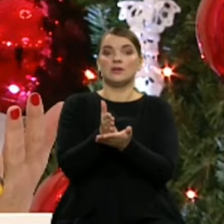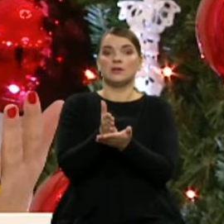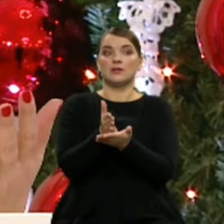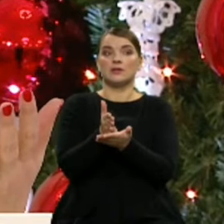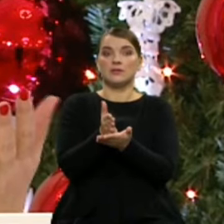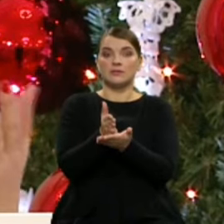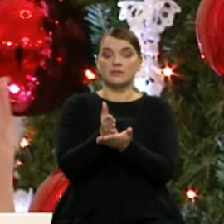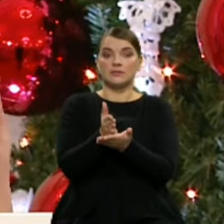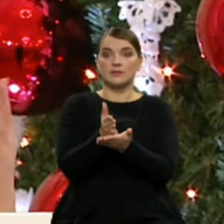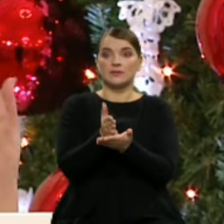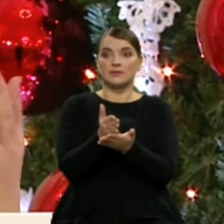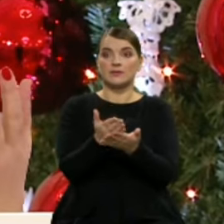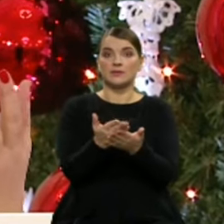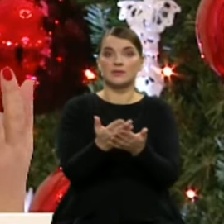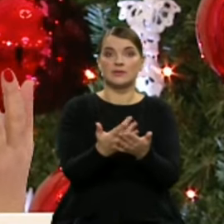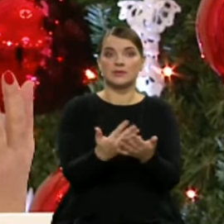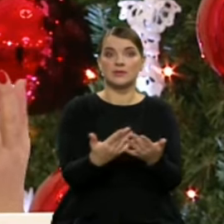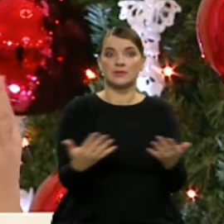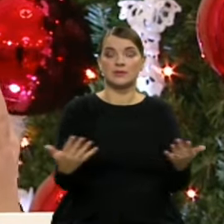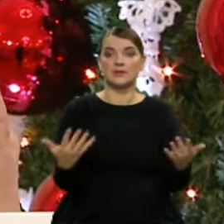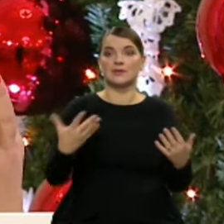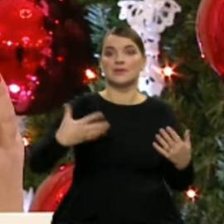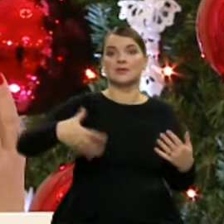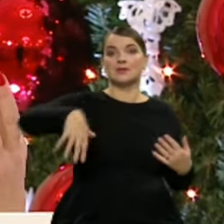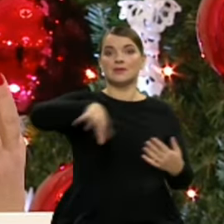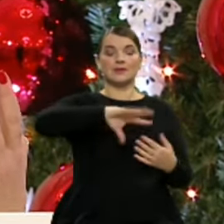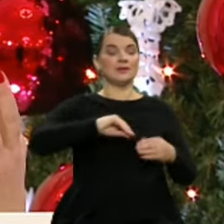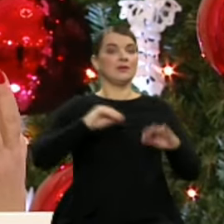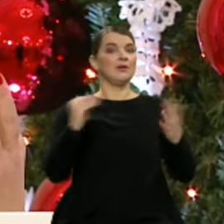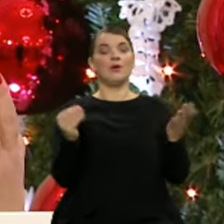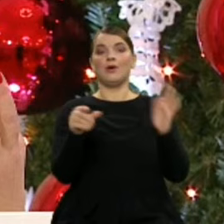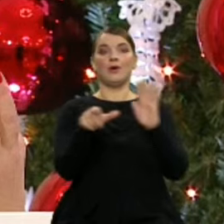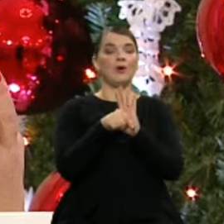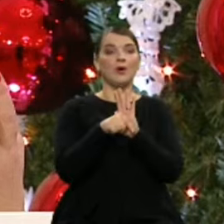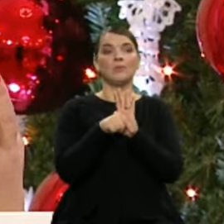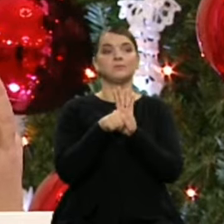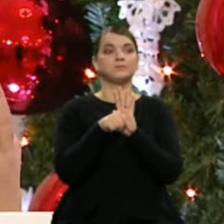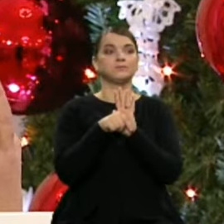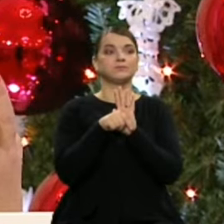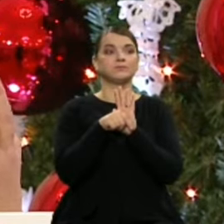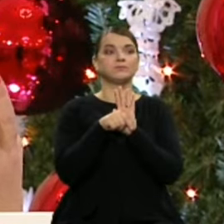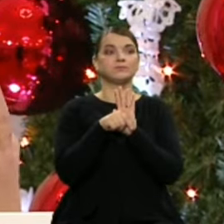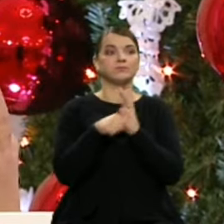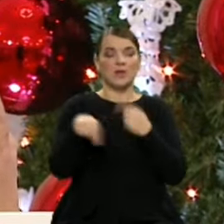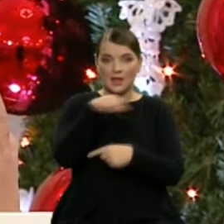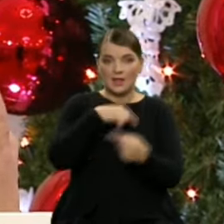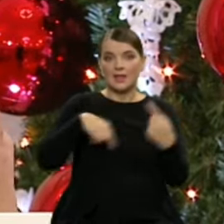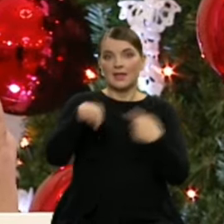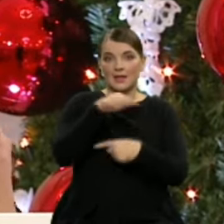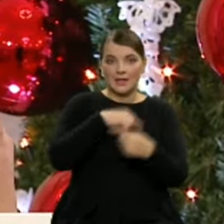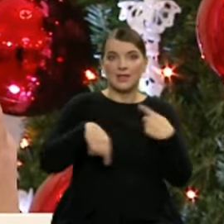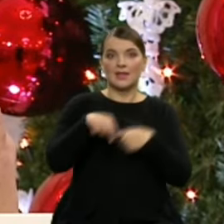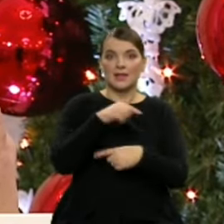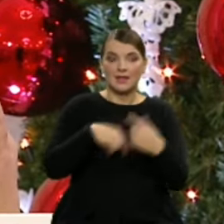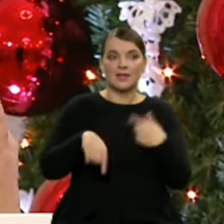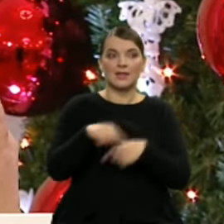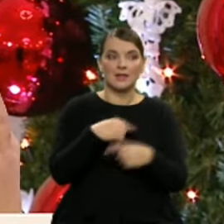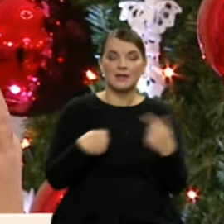ir kažkaip, nu, ir vis tiek kankinamės, ir kažkokiu turim, sukamės tose kančiose